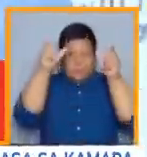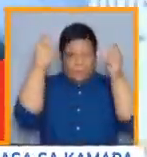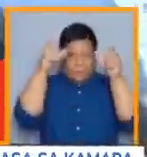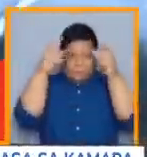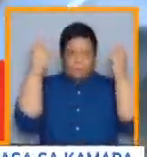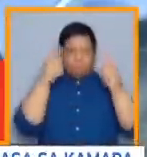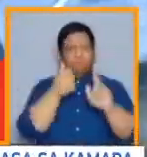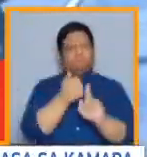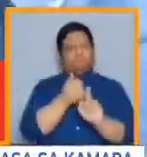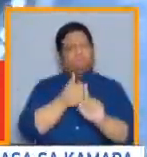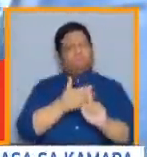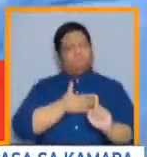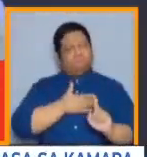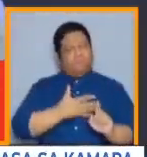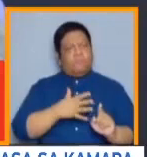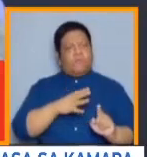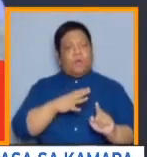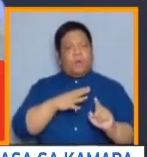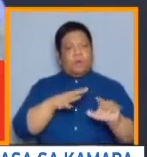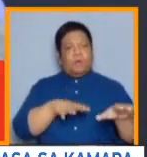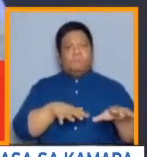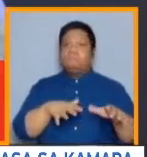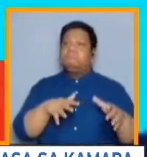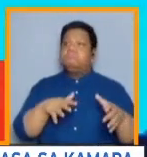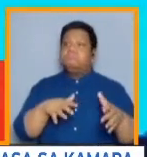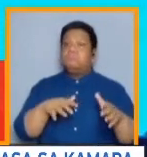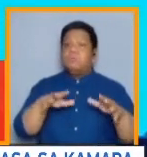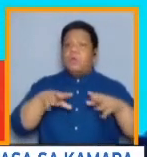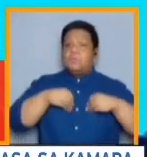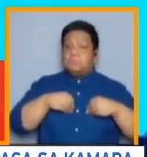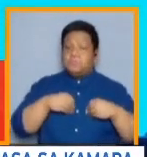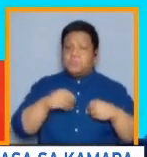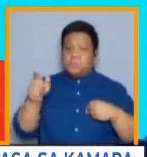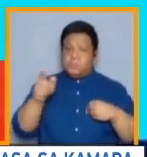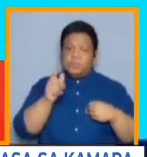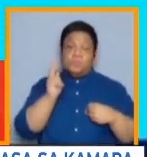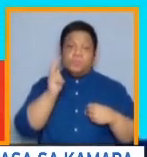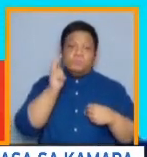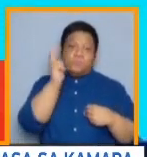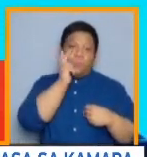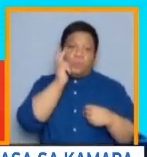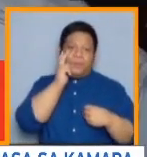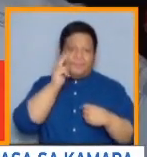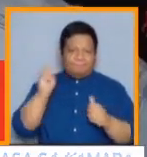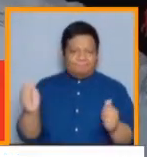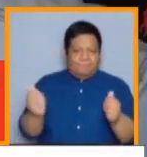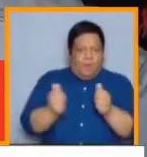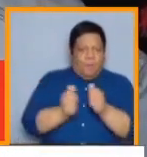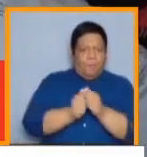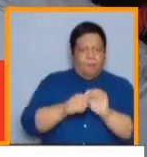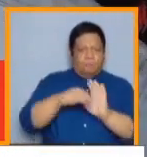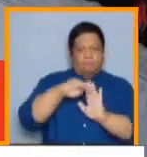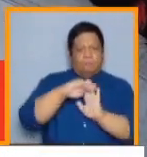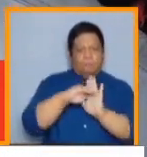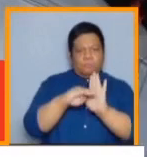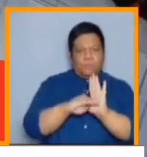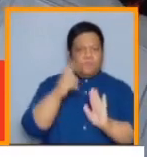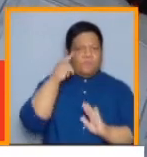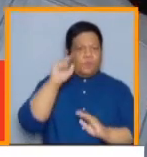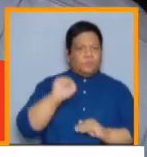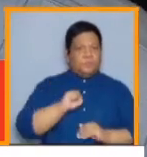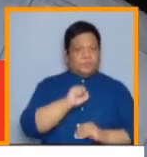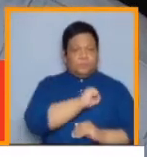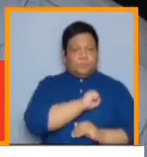si Pangulong Duterte bilang ika-apat na senatoriable ng kanilang Partidong Aksyon Demokratiko. Dahil umatras na si Senador Bongo